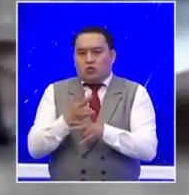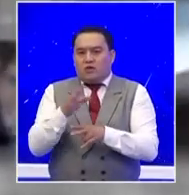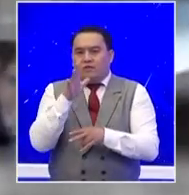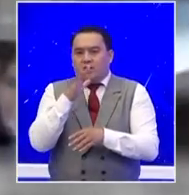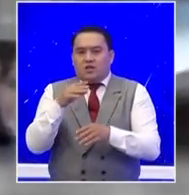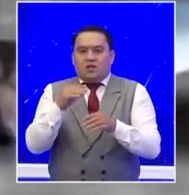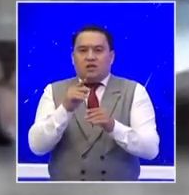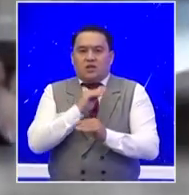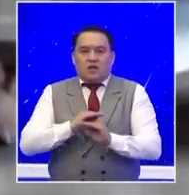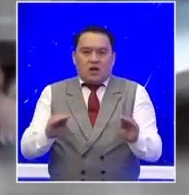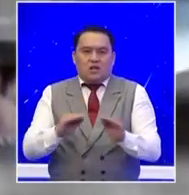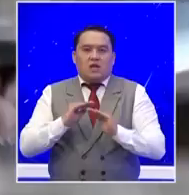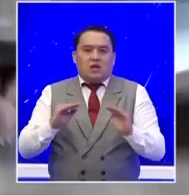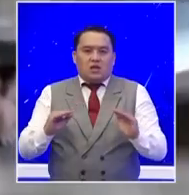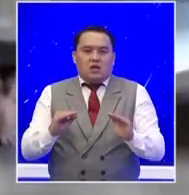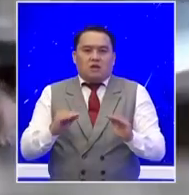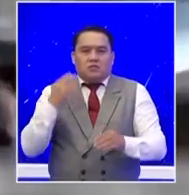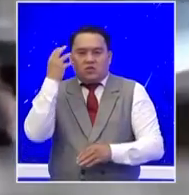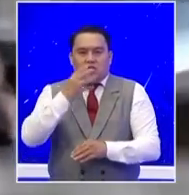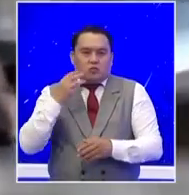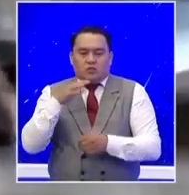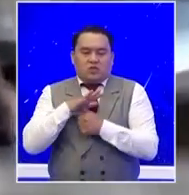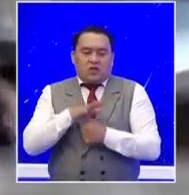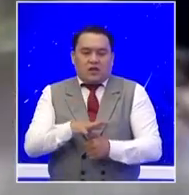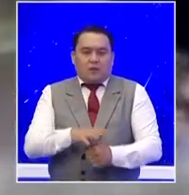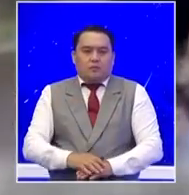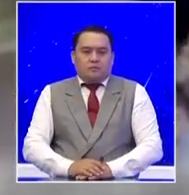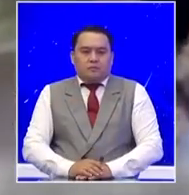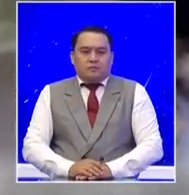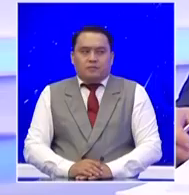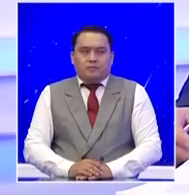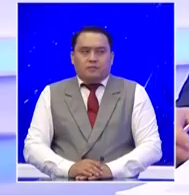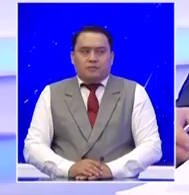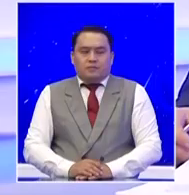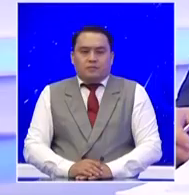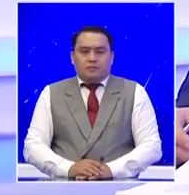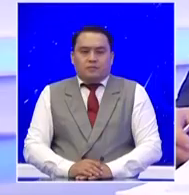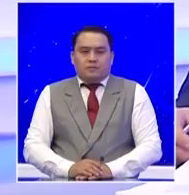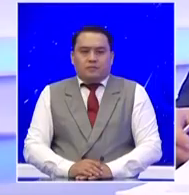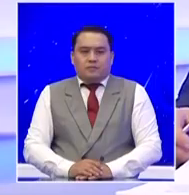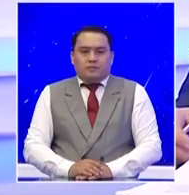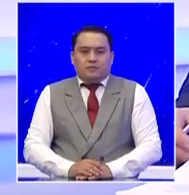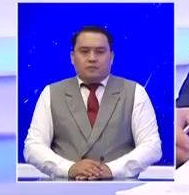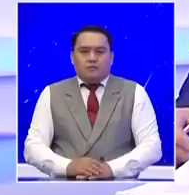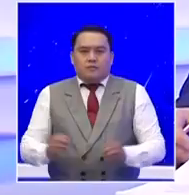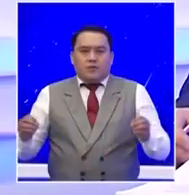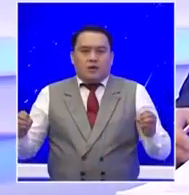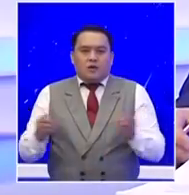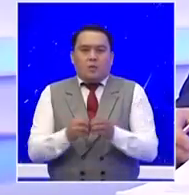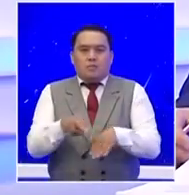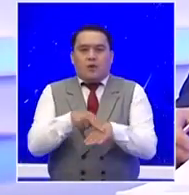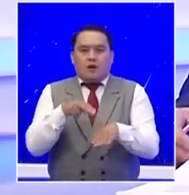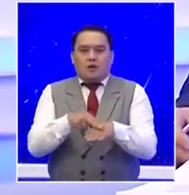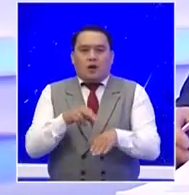время тихого часа. Дети подвергались психологическим страданиям. Смертельное ДТП с участием